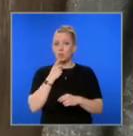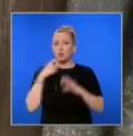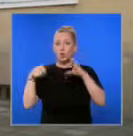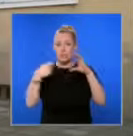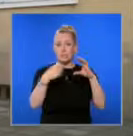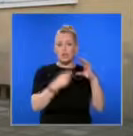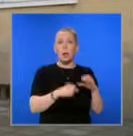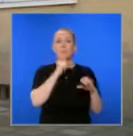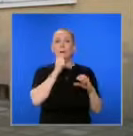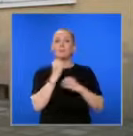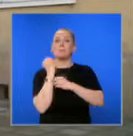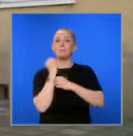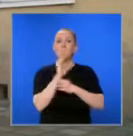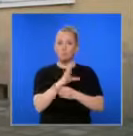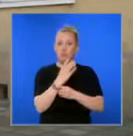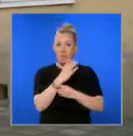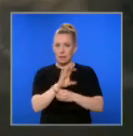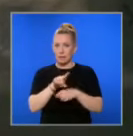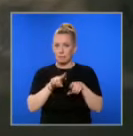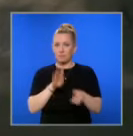пуснала клипа в социалните мрежи.